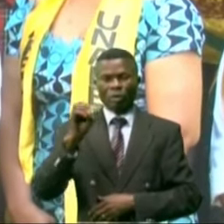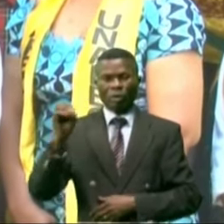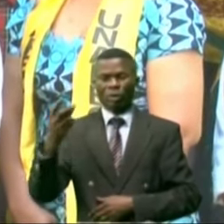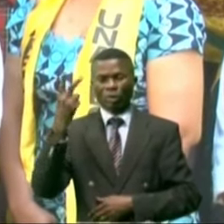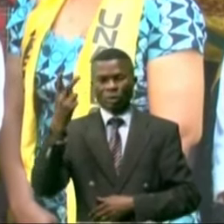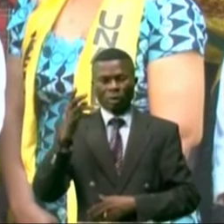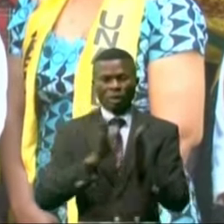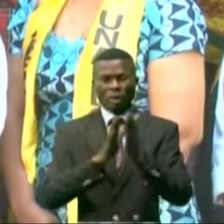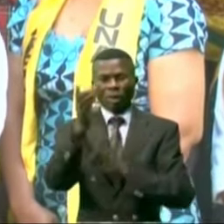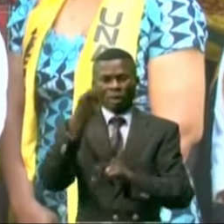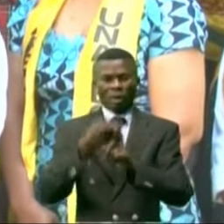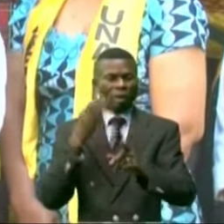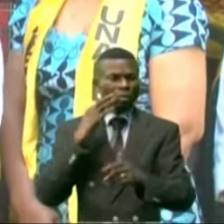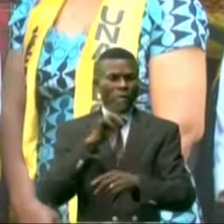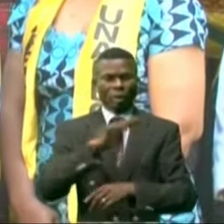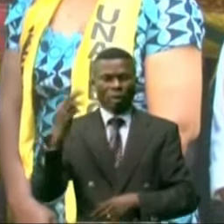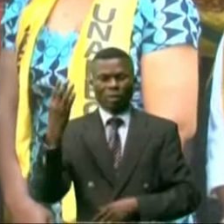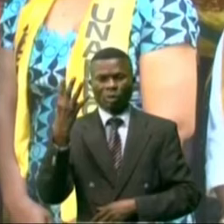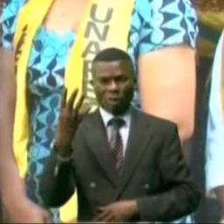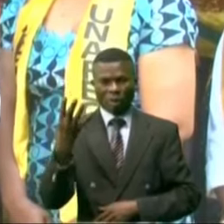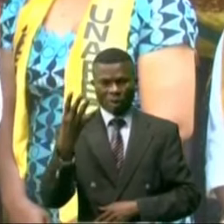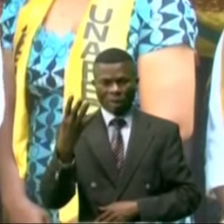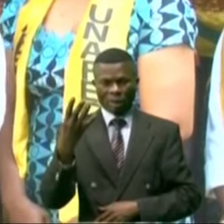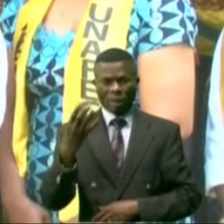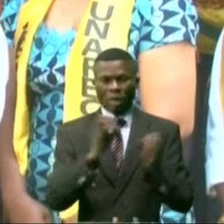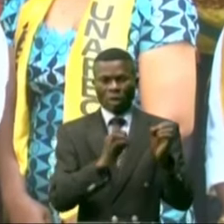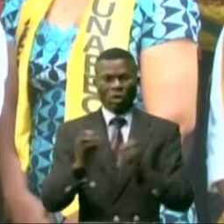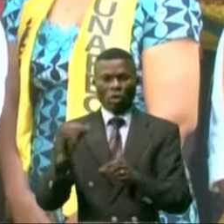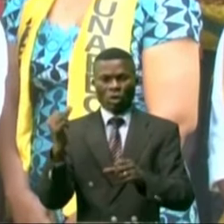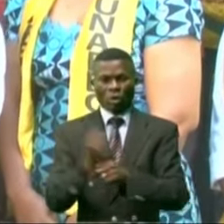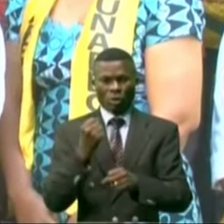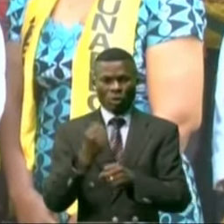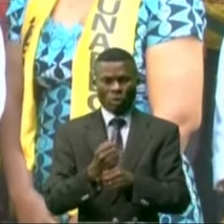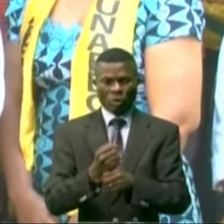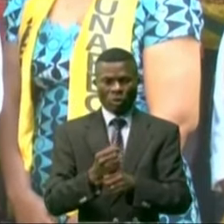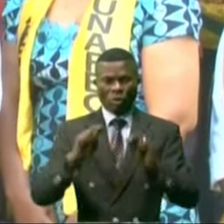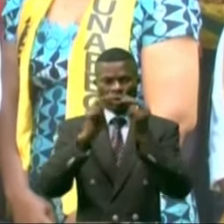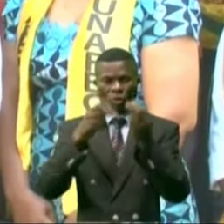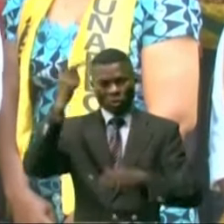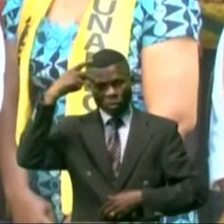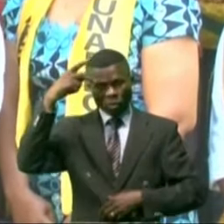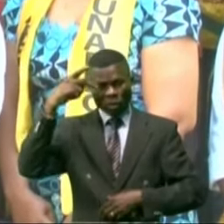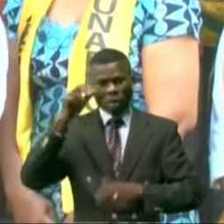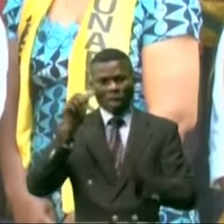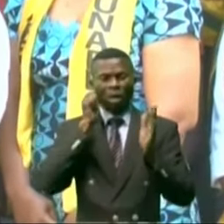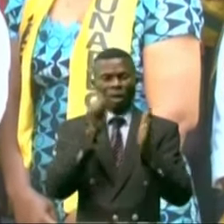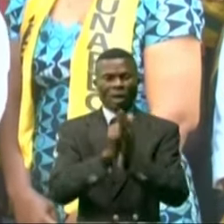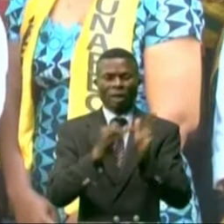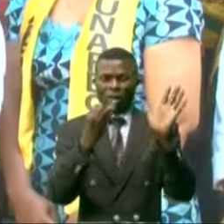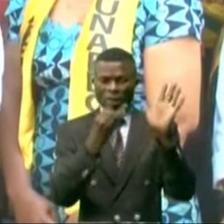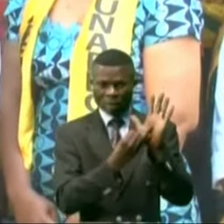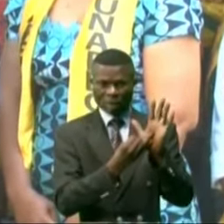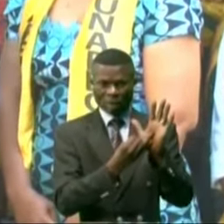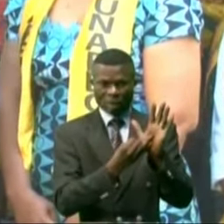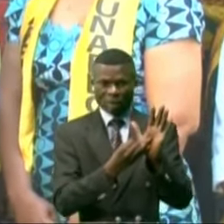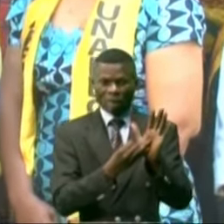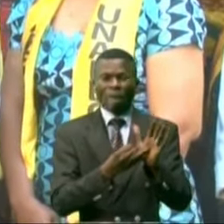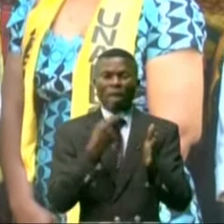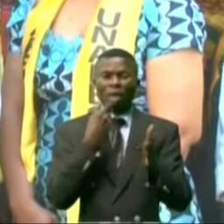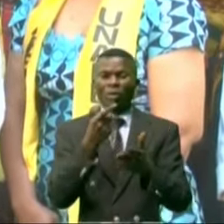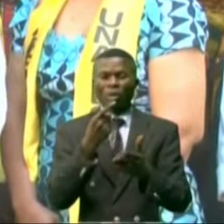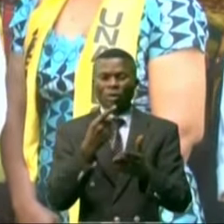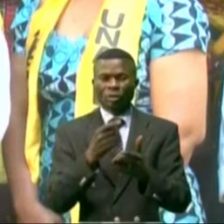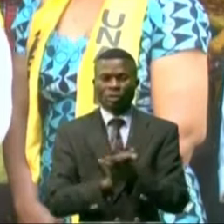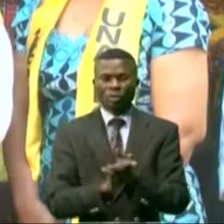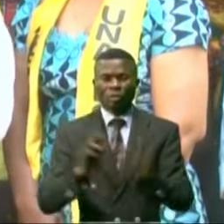004/002 du 15 mars 2004 portant organisation et fonctionnement des partis politiques en son article 7 stipule